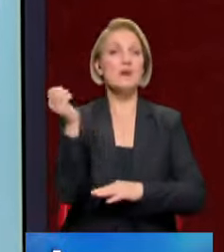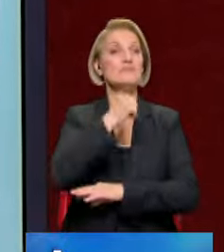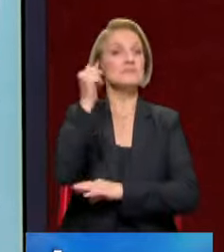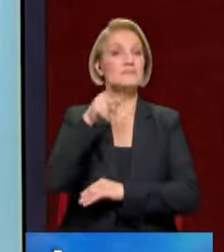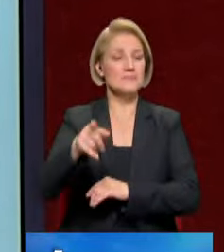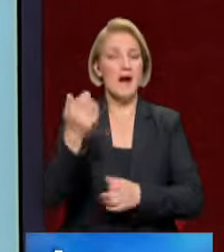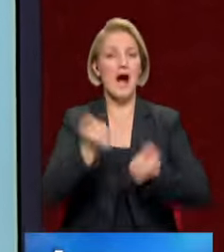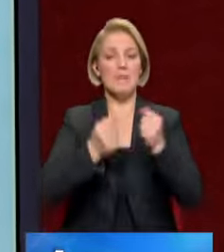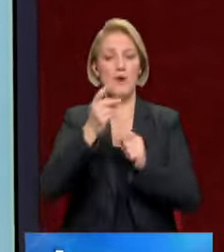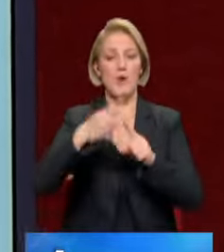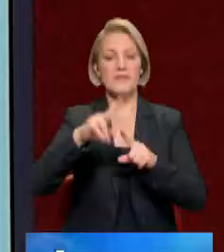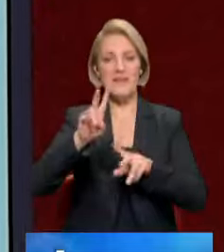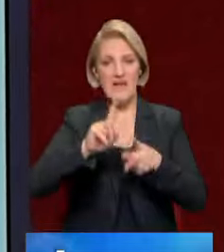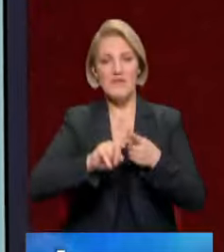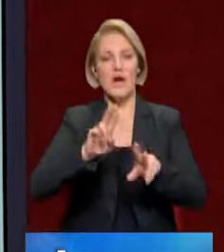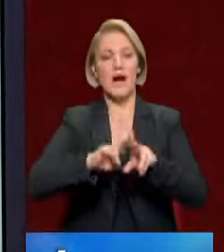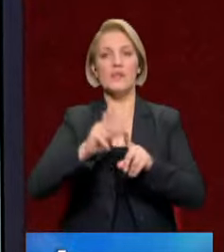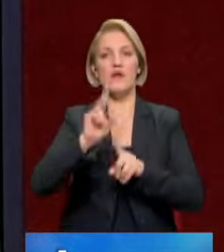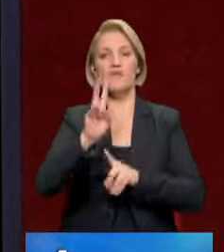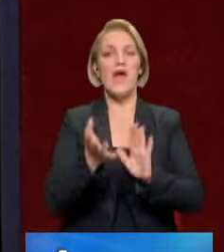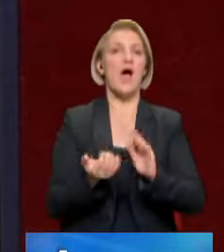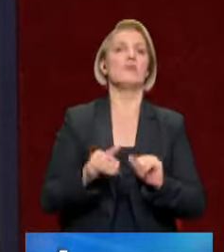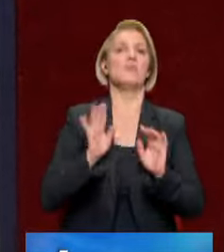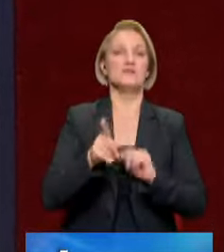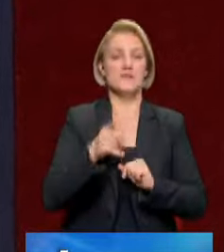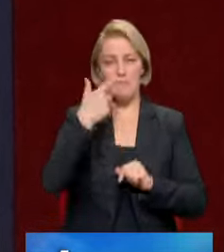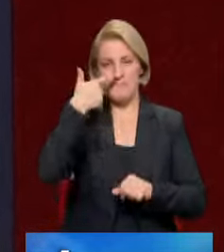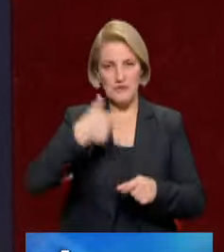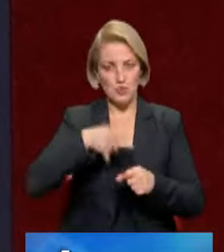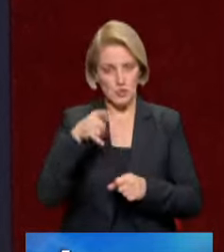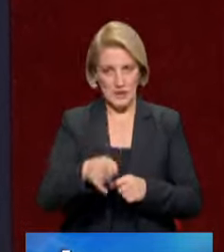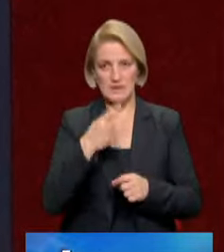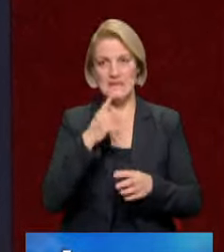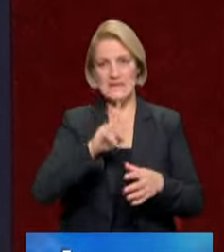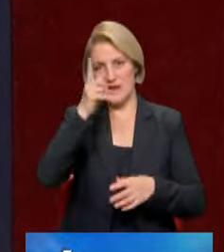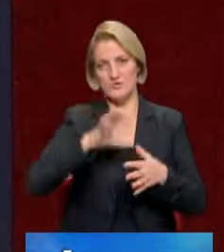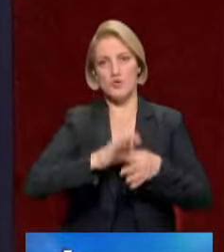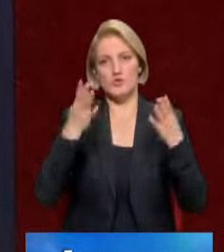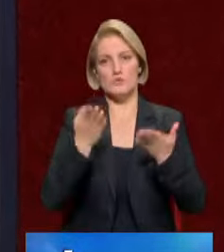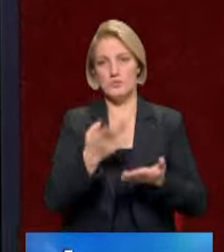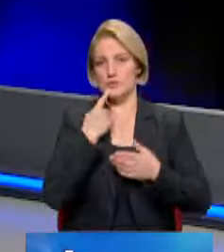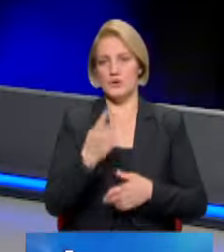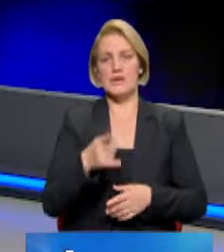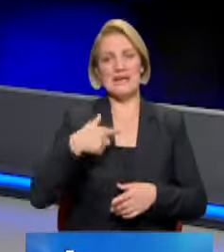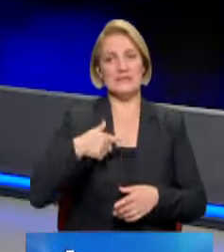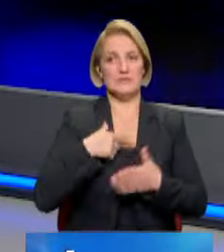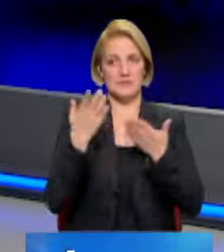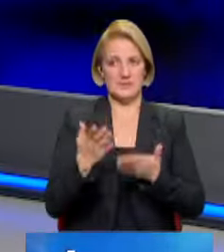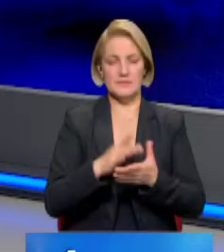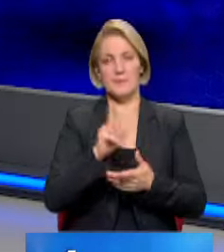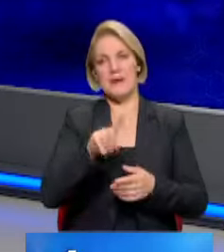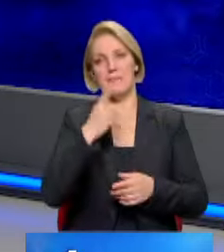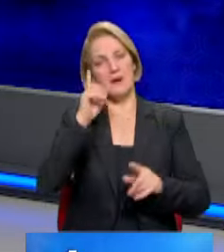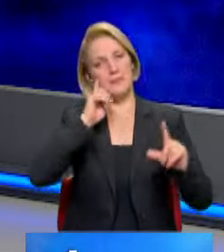yapan araçlardan ÖTV ve KDV alınmasın o araçların mazotundan diyor. Yeni Bakış gazetesi İzmir'den bir